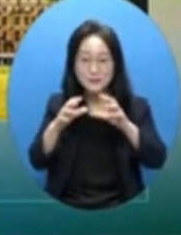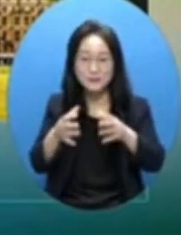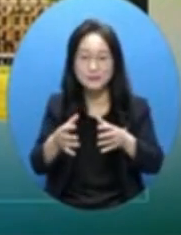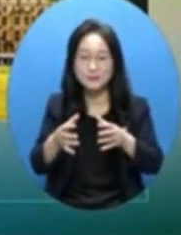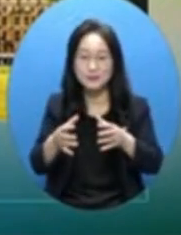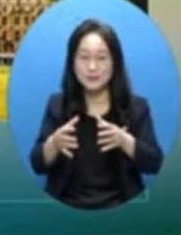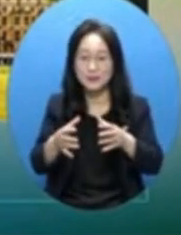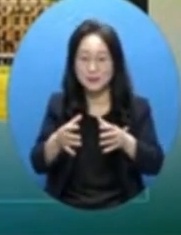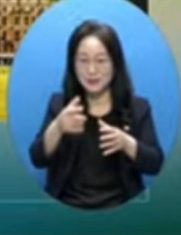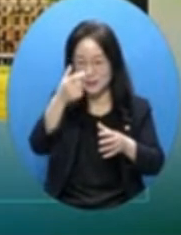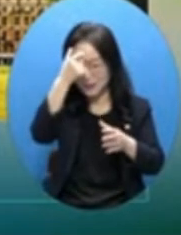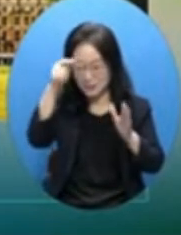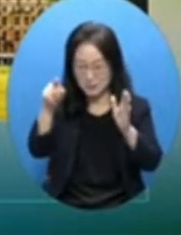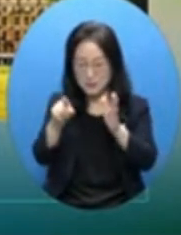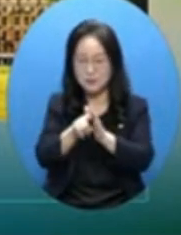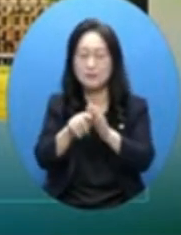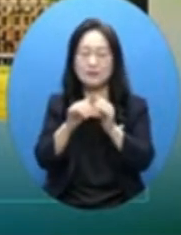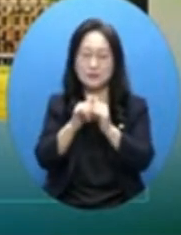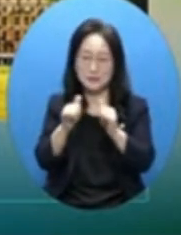기독교 국가이기 때문에